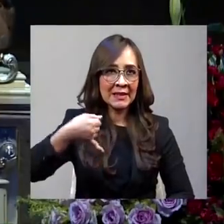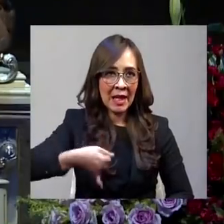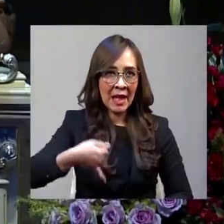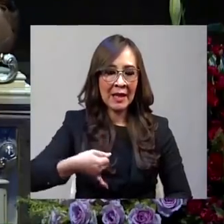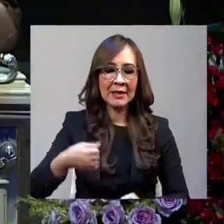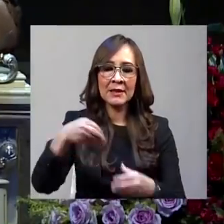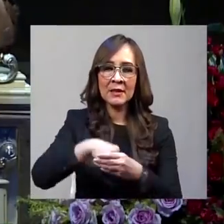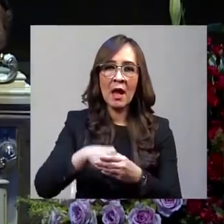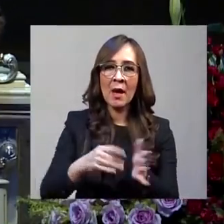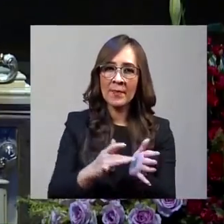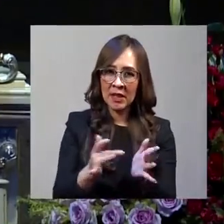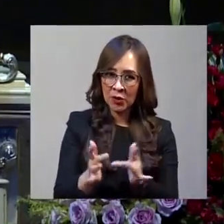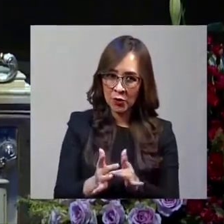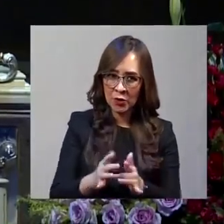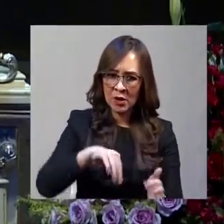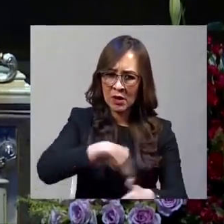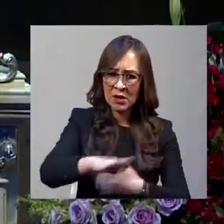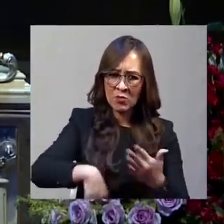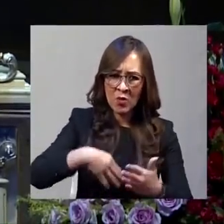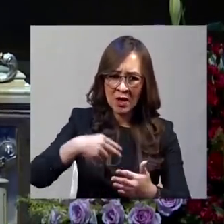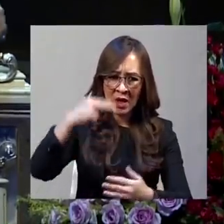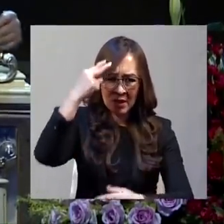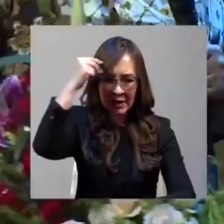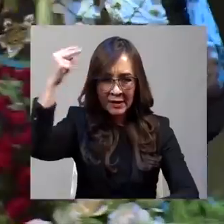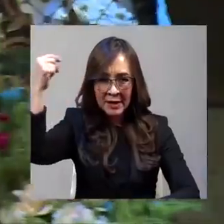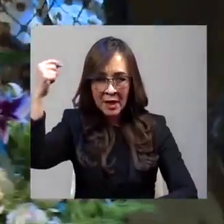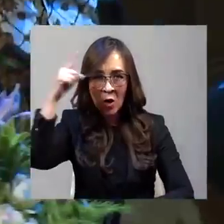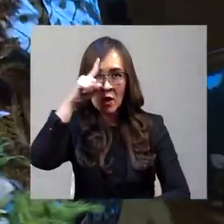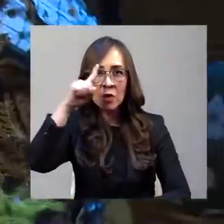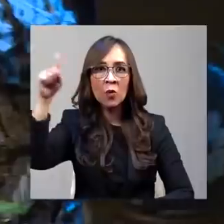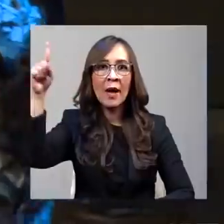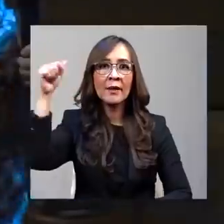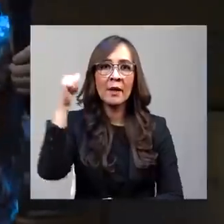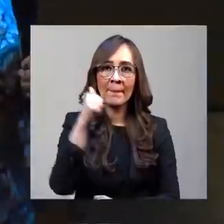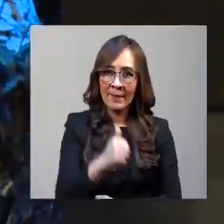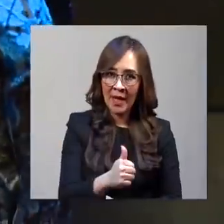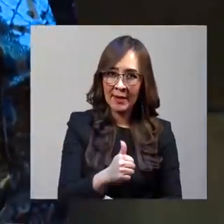Allah rancangkan segala sesuatunya dahsyat dan luar biasa.